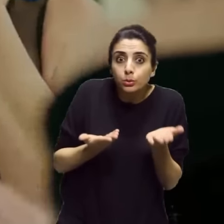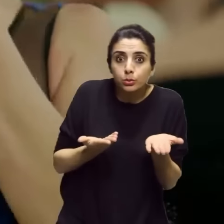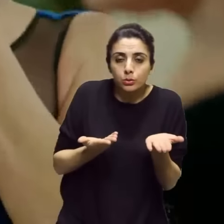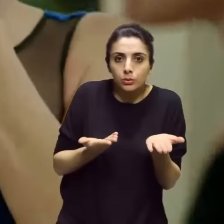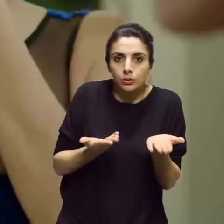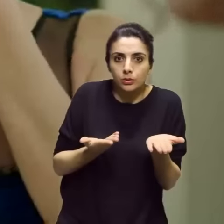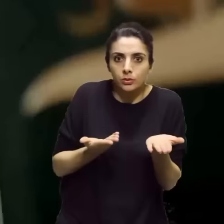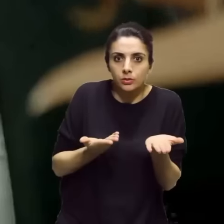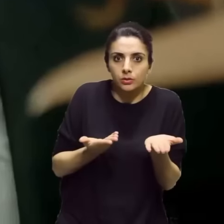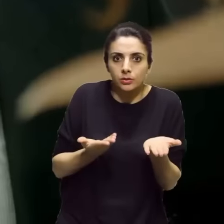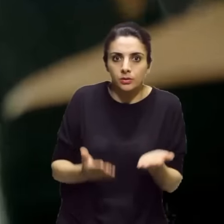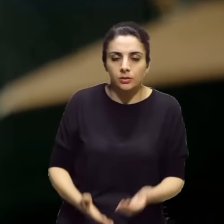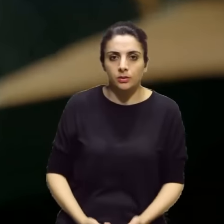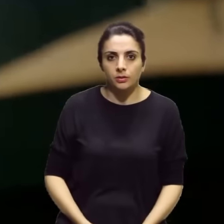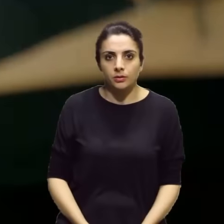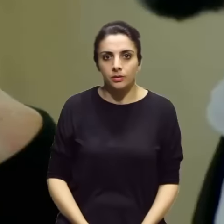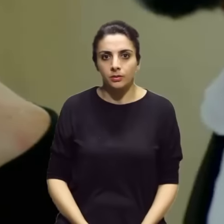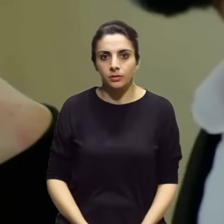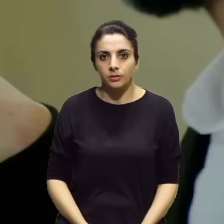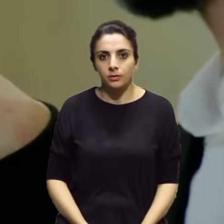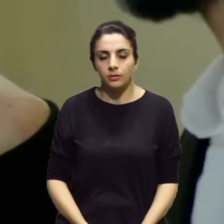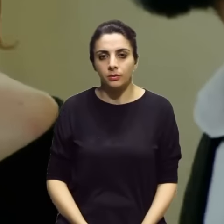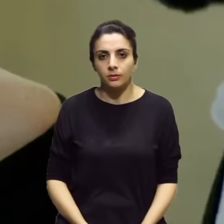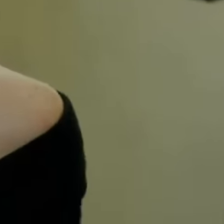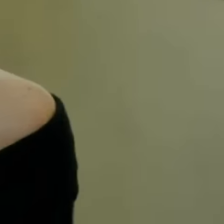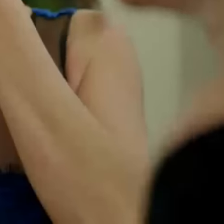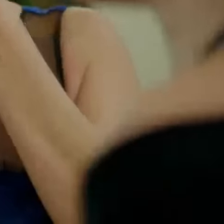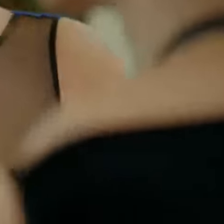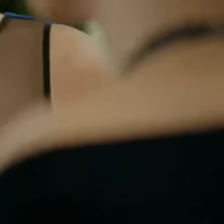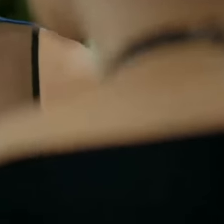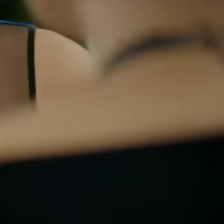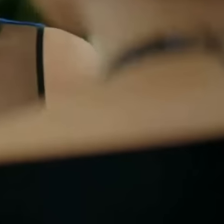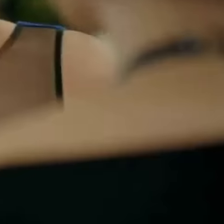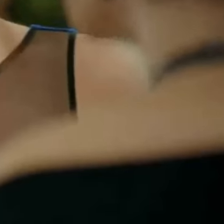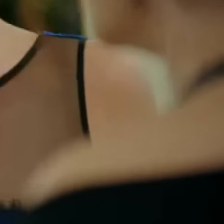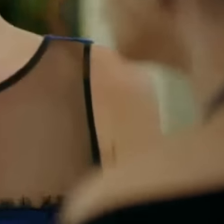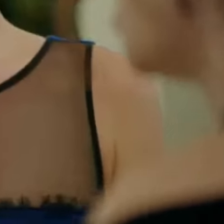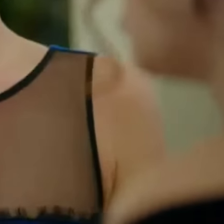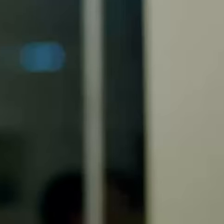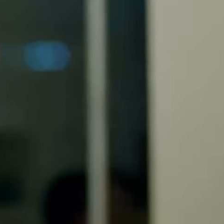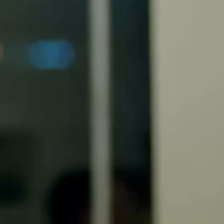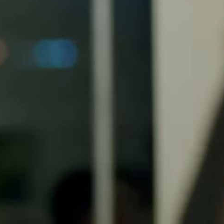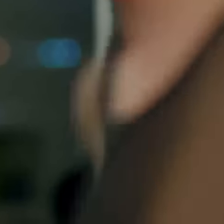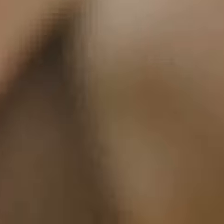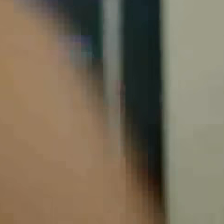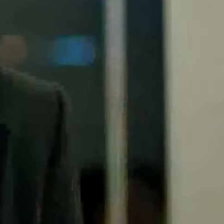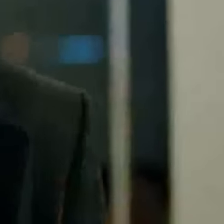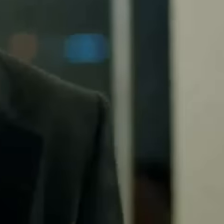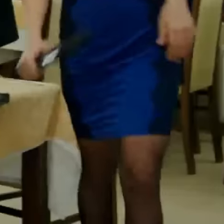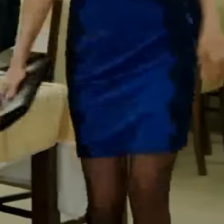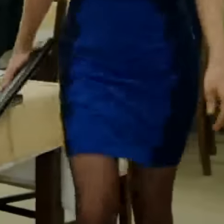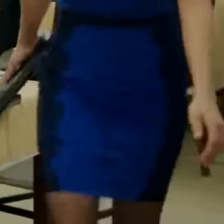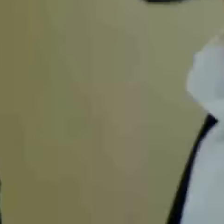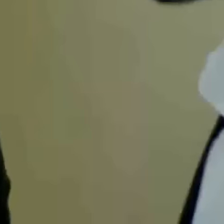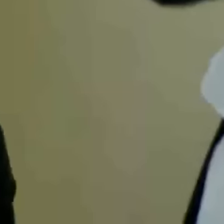Mazhar suyu boca etti. Hepsi ayakta şoktalar. Reyhan allak bullak elini yüzünden çekip suçlu bir bakışla toparlandı.